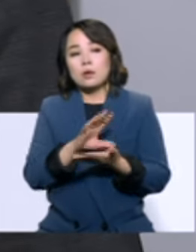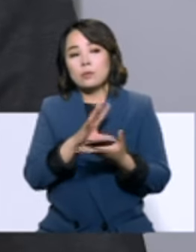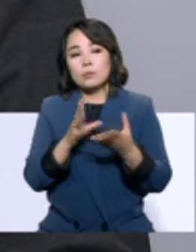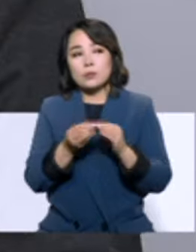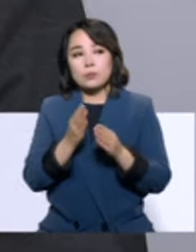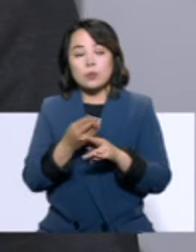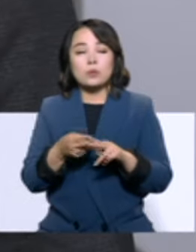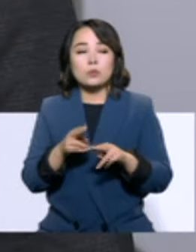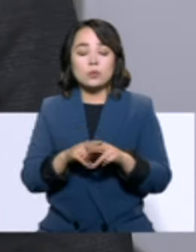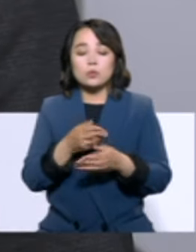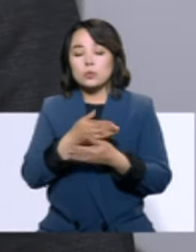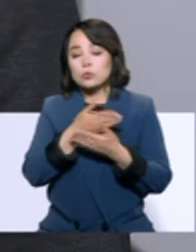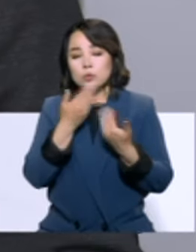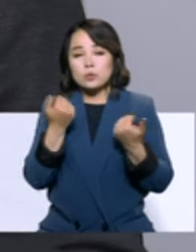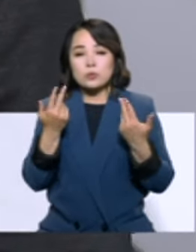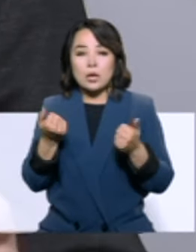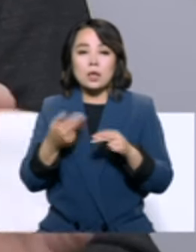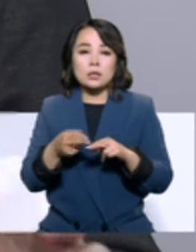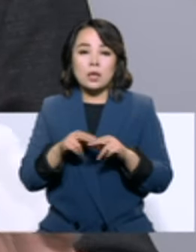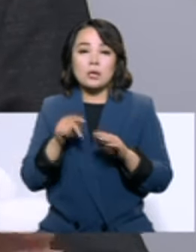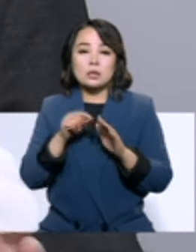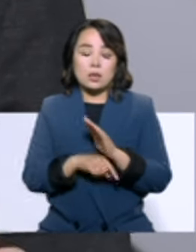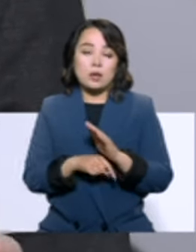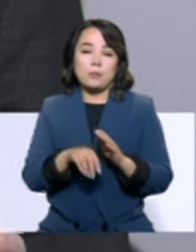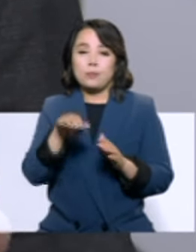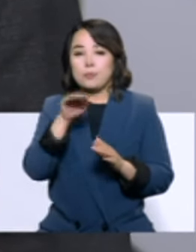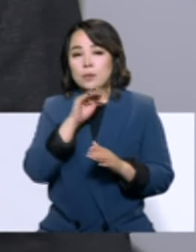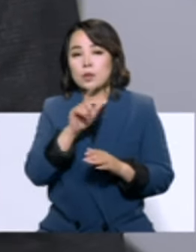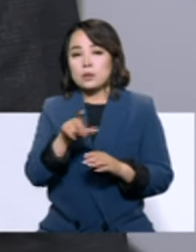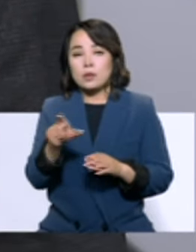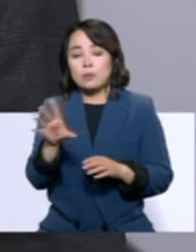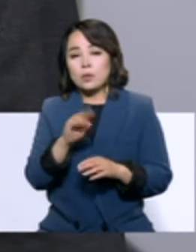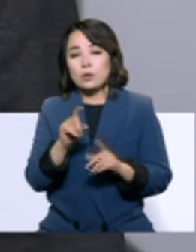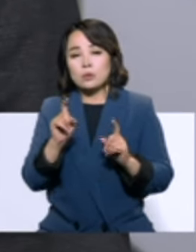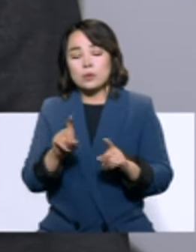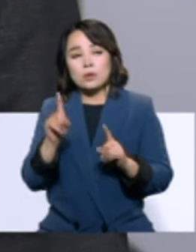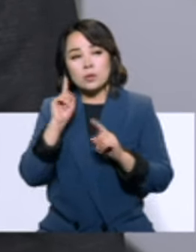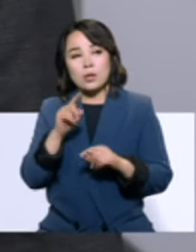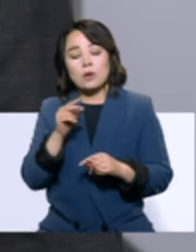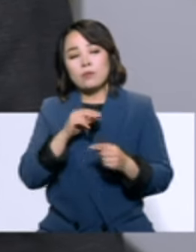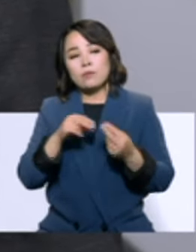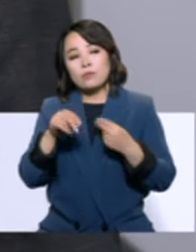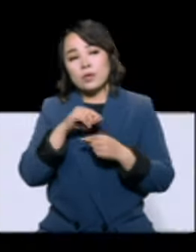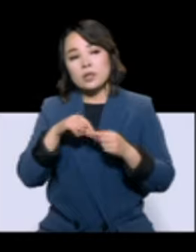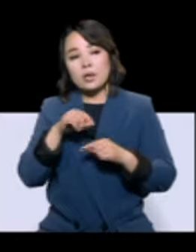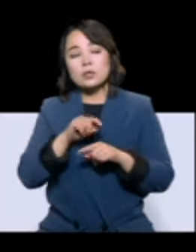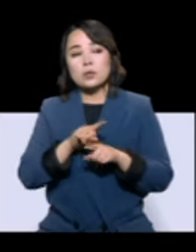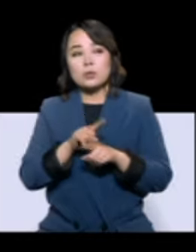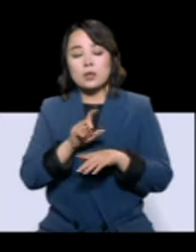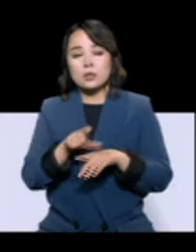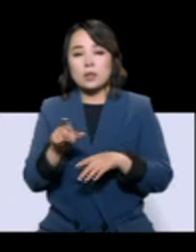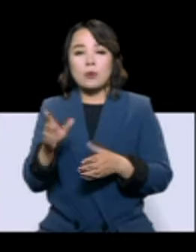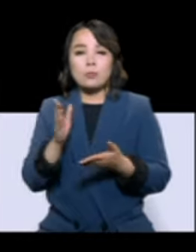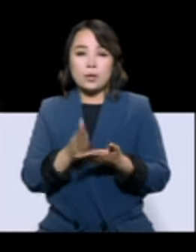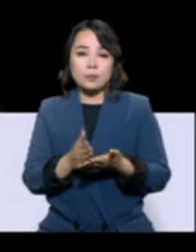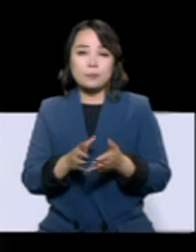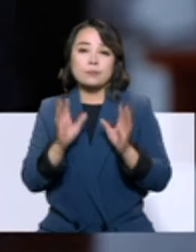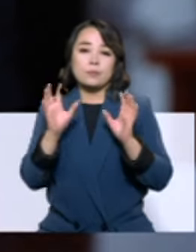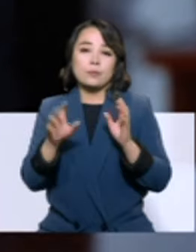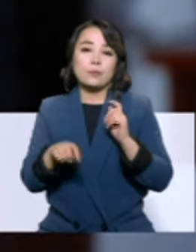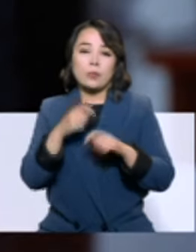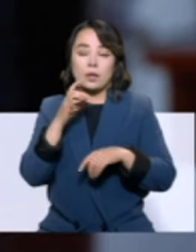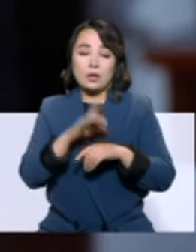нәрсе. Жоқ, ондай өтпейді. Мұнан ішінде профессионалдар отыр, білініп отыр, финансистер де бар, бәрі де бар.